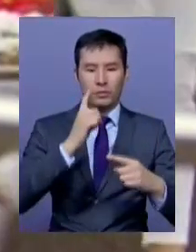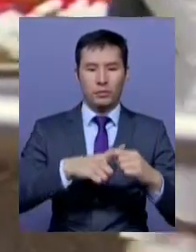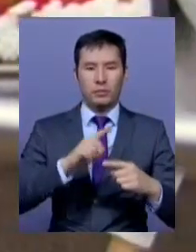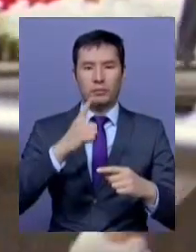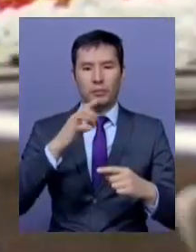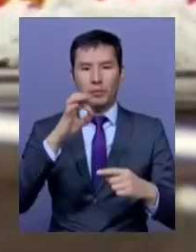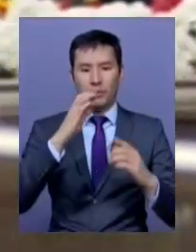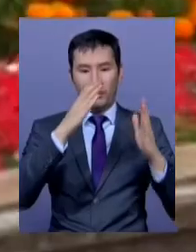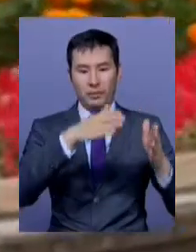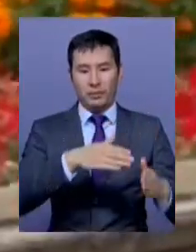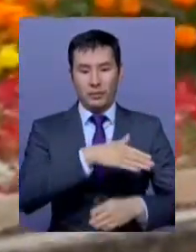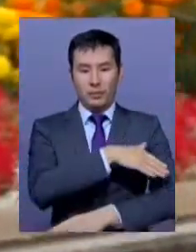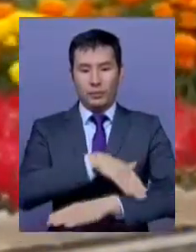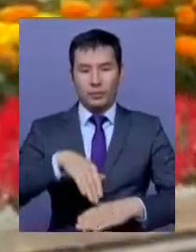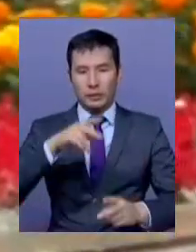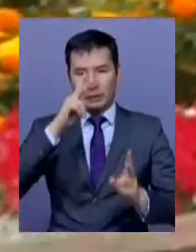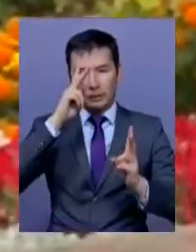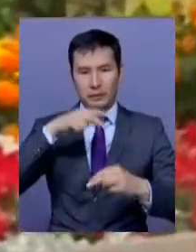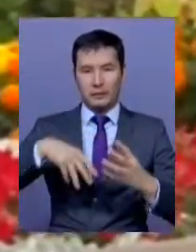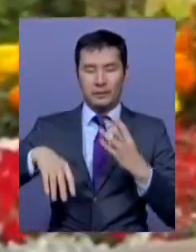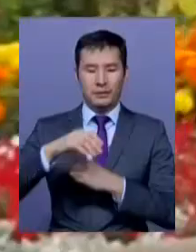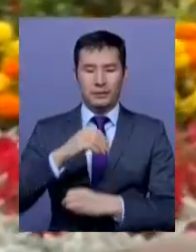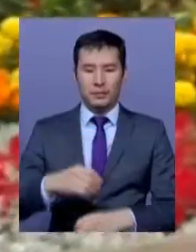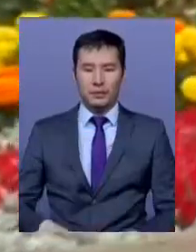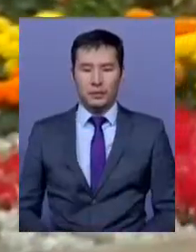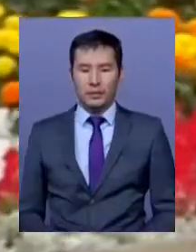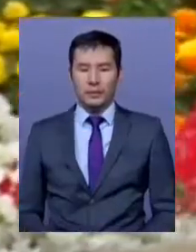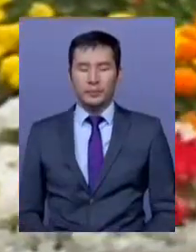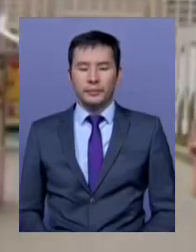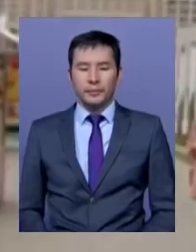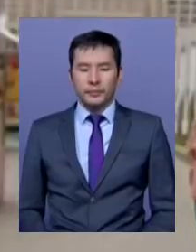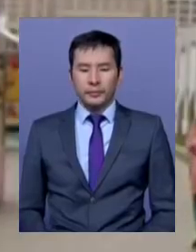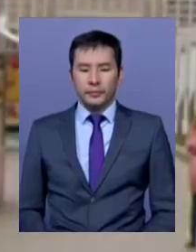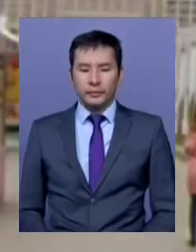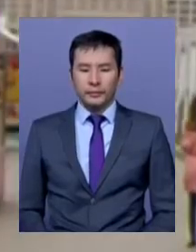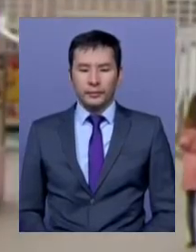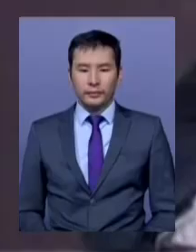кодексі енгізілетінін айтты. Ол норма үкіметпен бірлесе отырып жасалатынын түсіндірді.